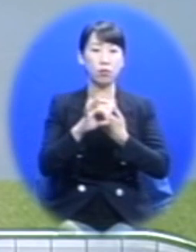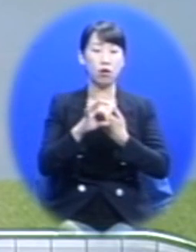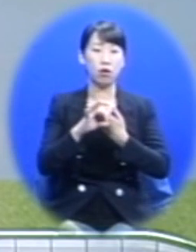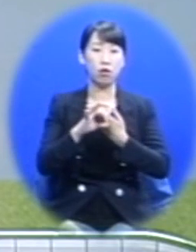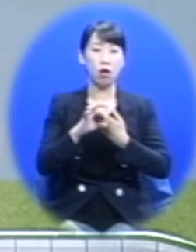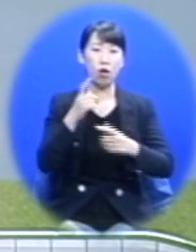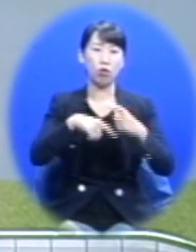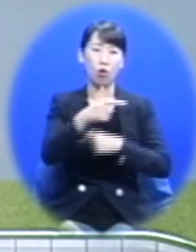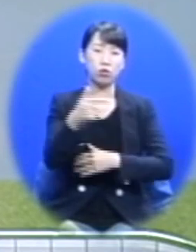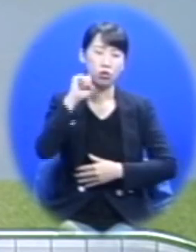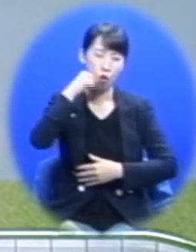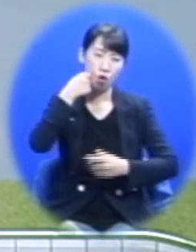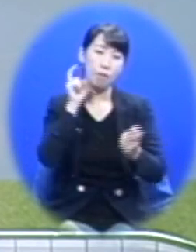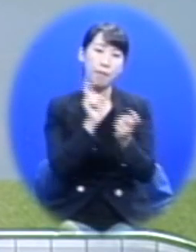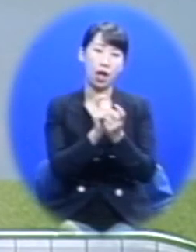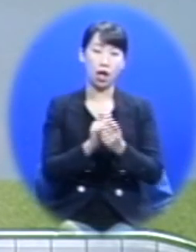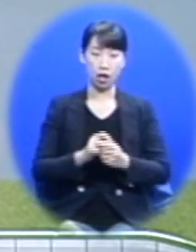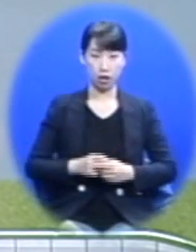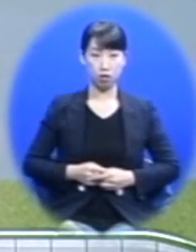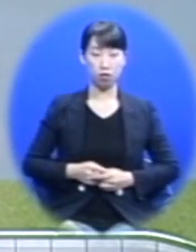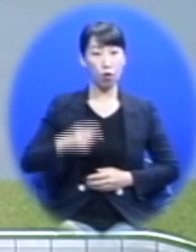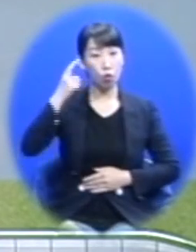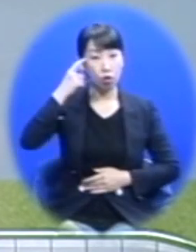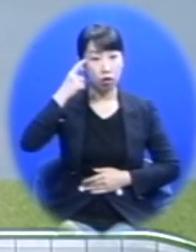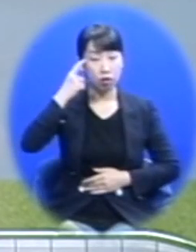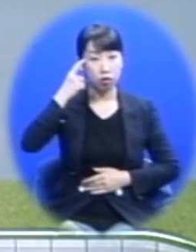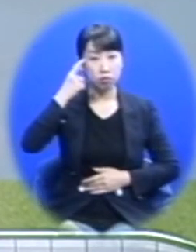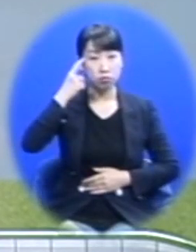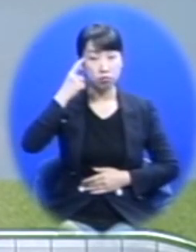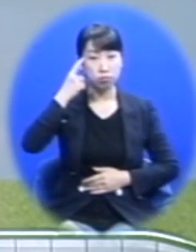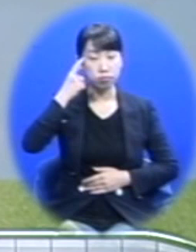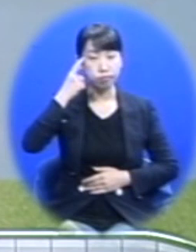어려움을 겪으시는 겁니다. 왜 이럴까?